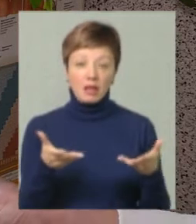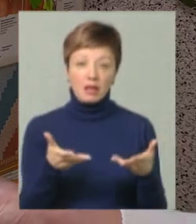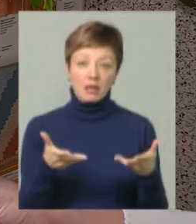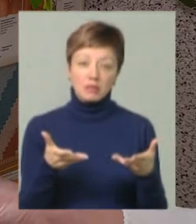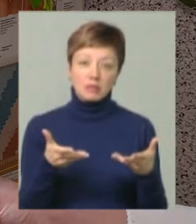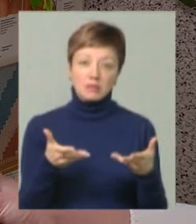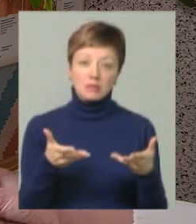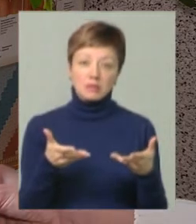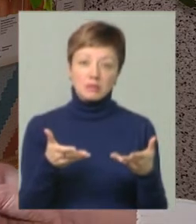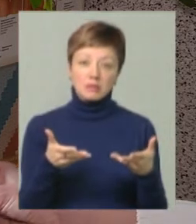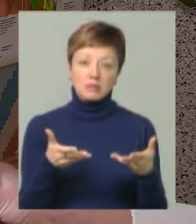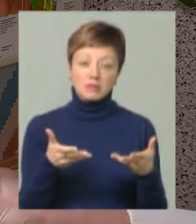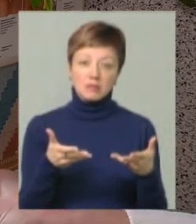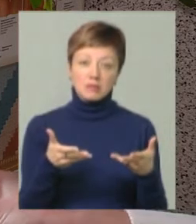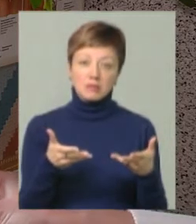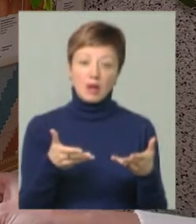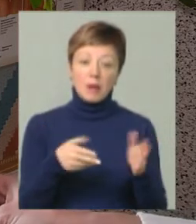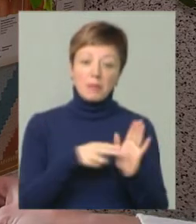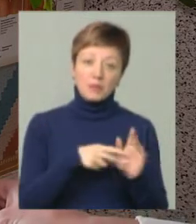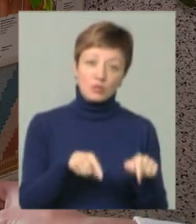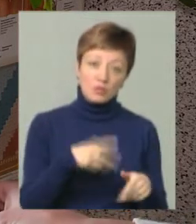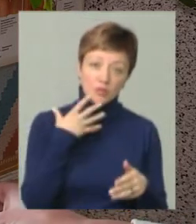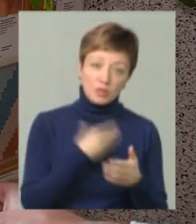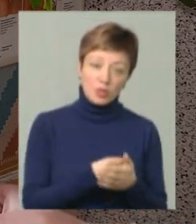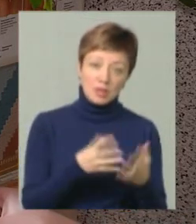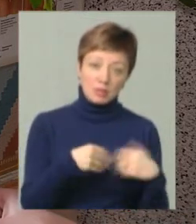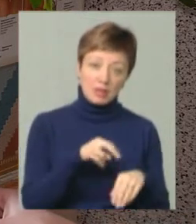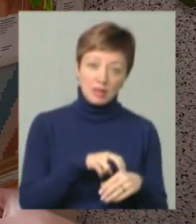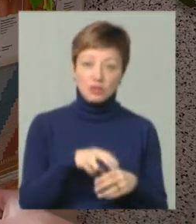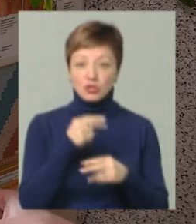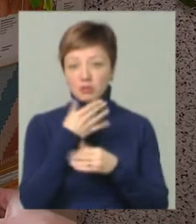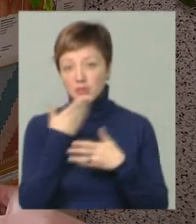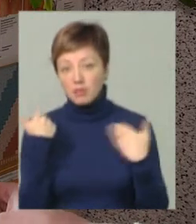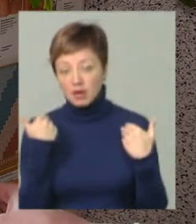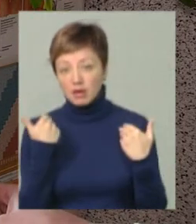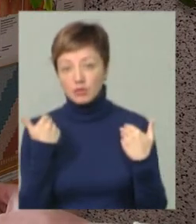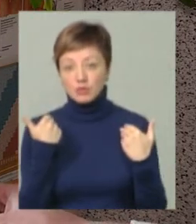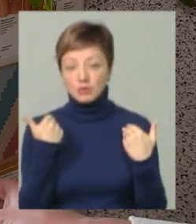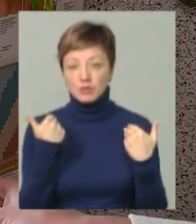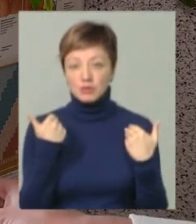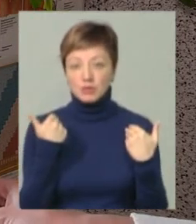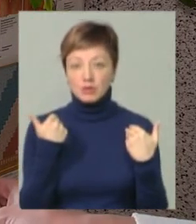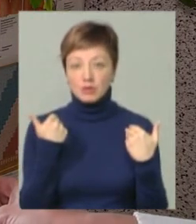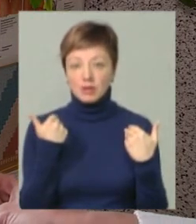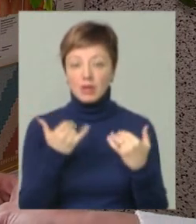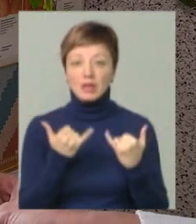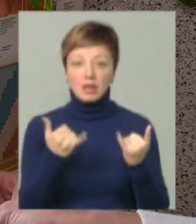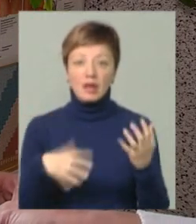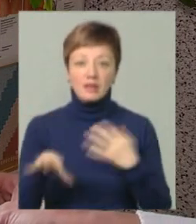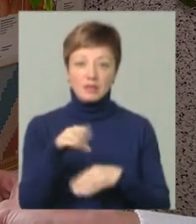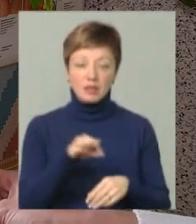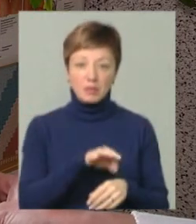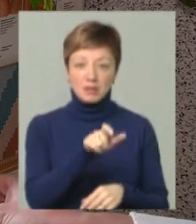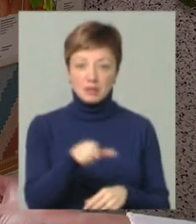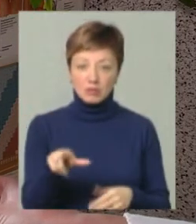вони приписані мають тут свого сімейного лікаря, чи вони можуть доузгодити декларацію. Для усіх